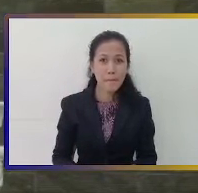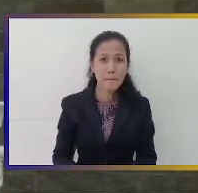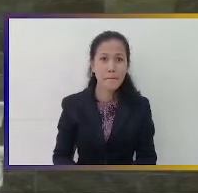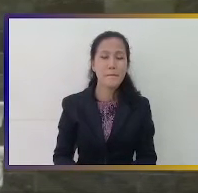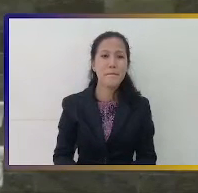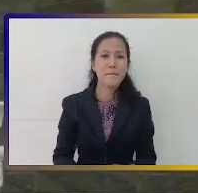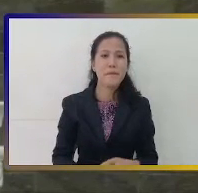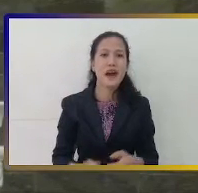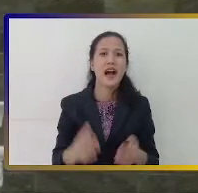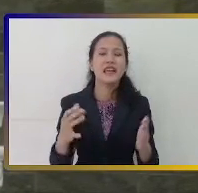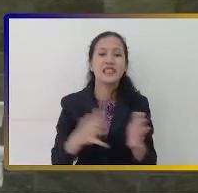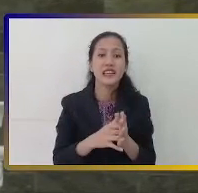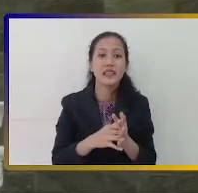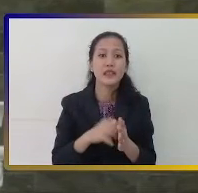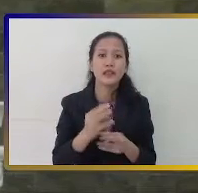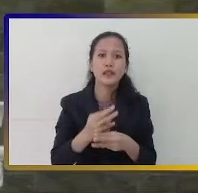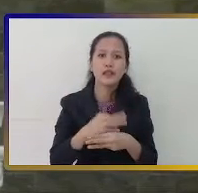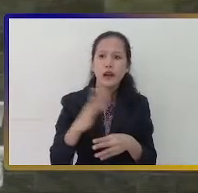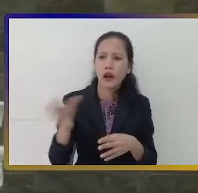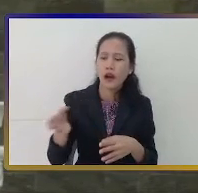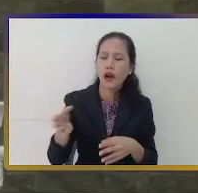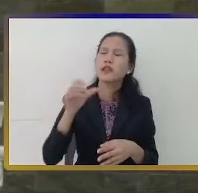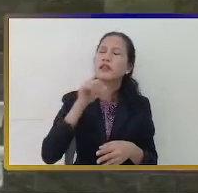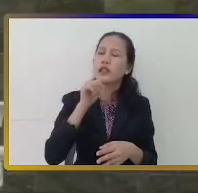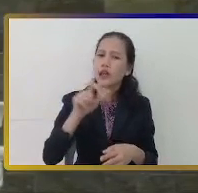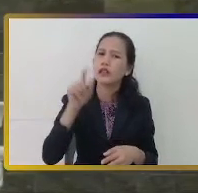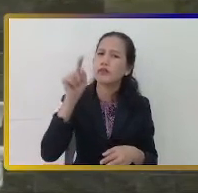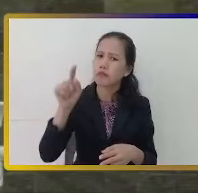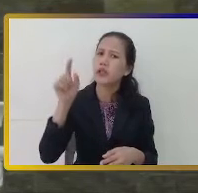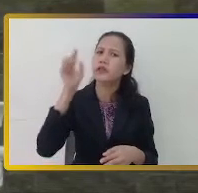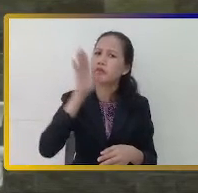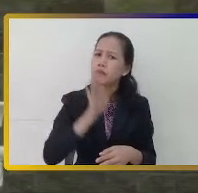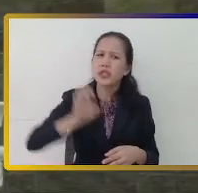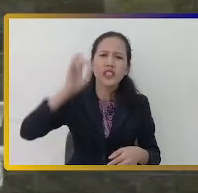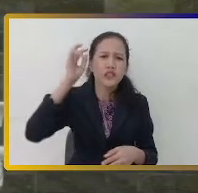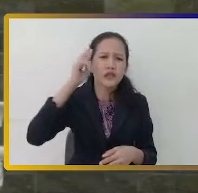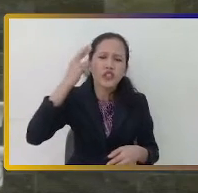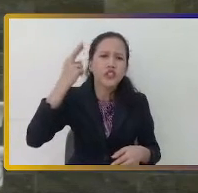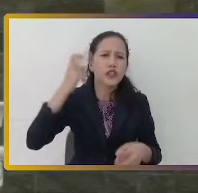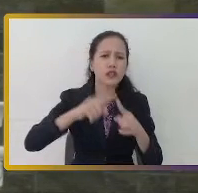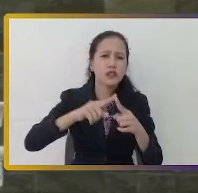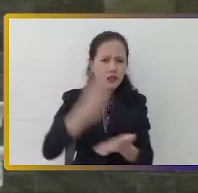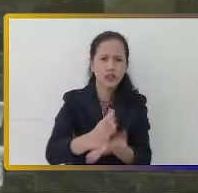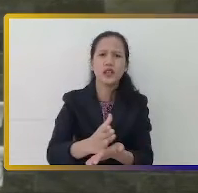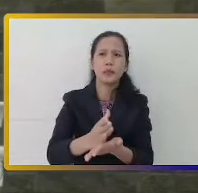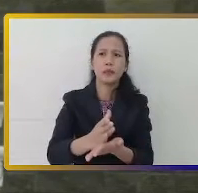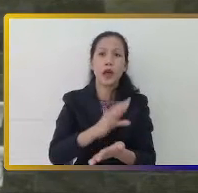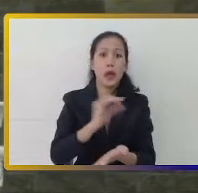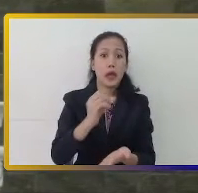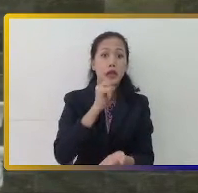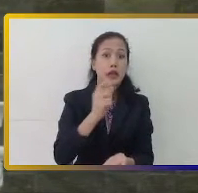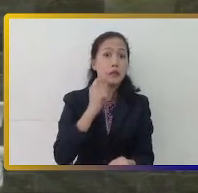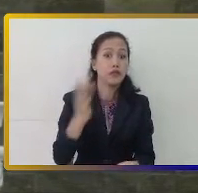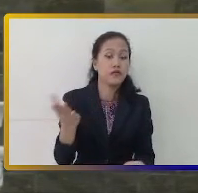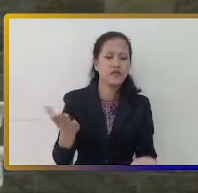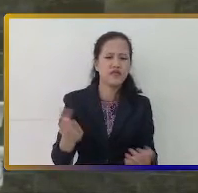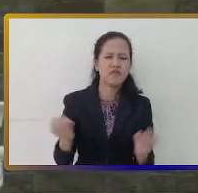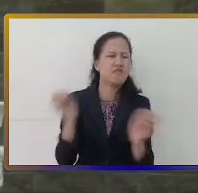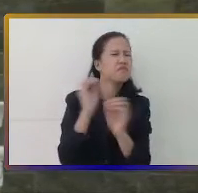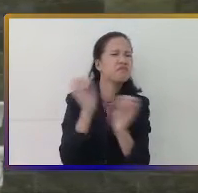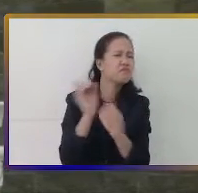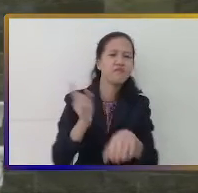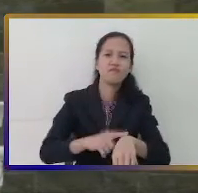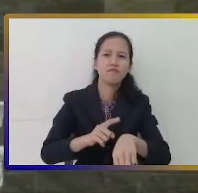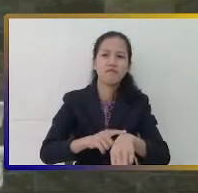See? Making God known in the home, huwag kang magiging hadlang. Don't be a hindrance, kapatid. At huwag mong sasabihin, wala tayong time.